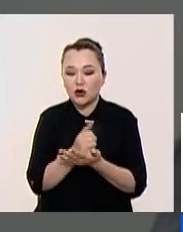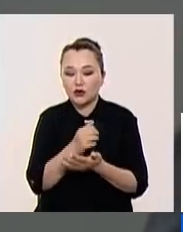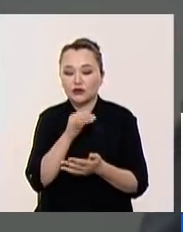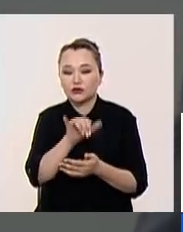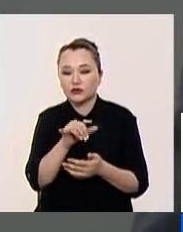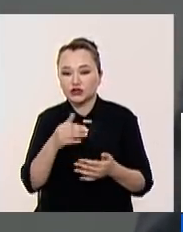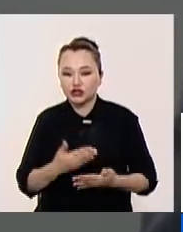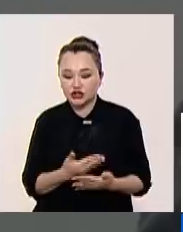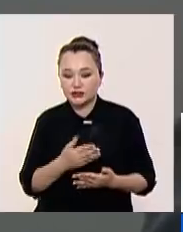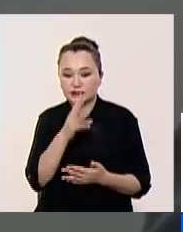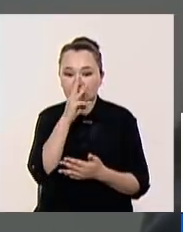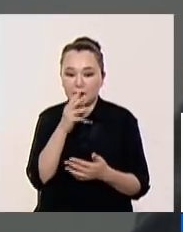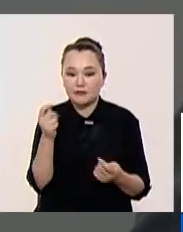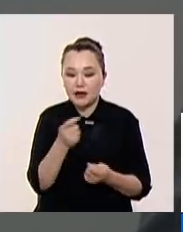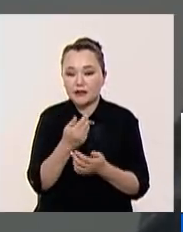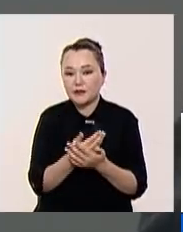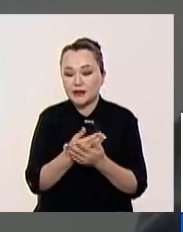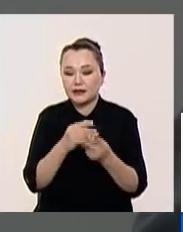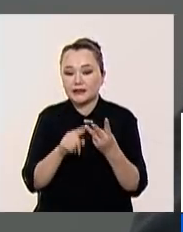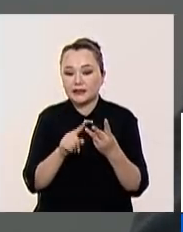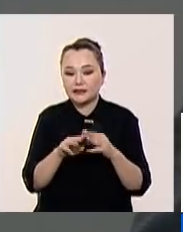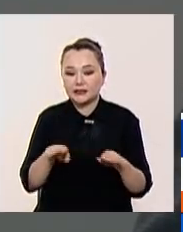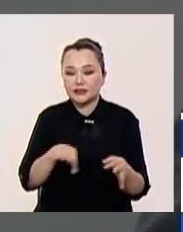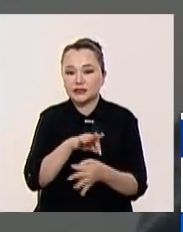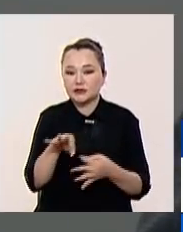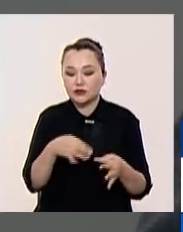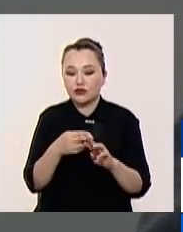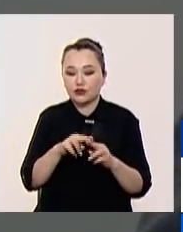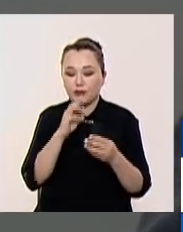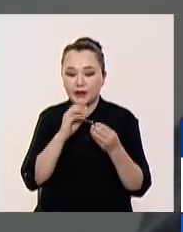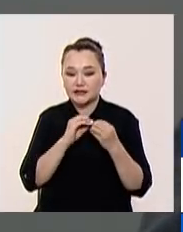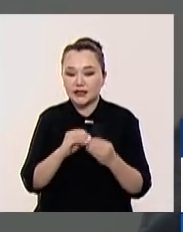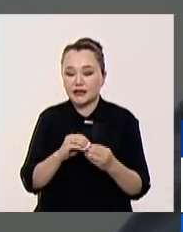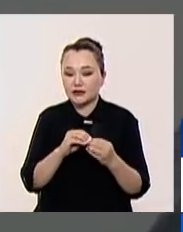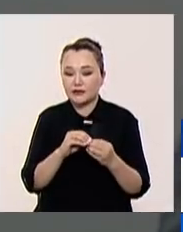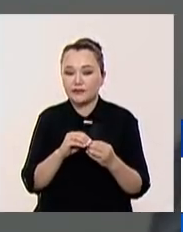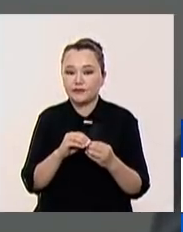величины прожиточного минимума. Третья – это дети-сироты, которые постоянно под